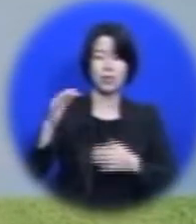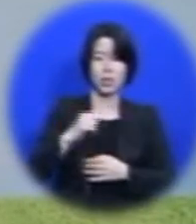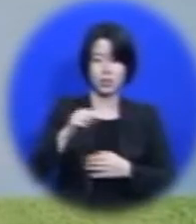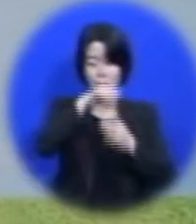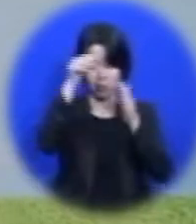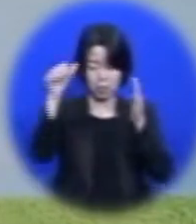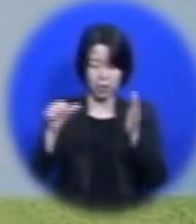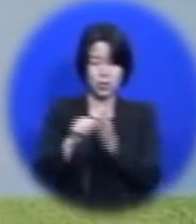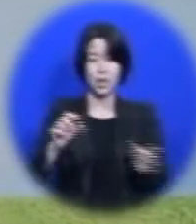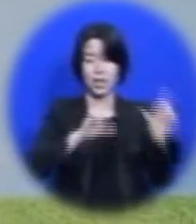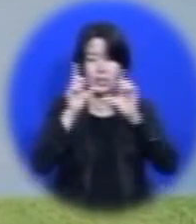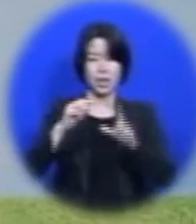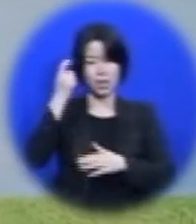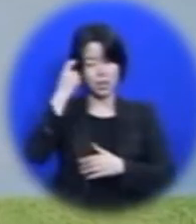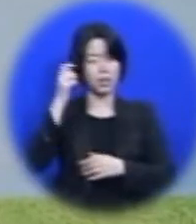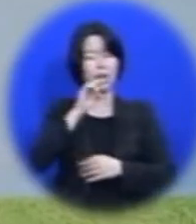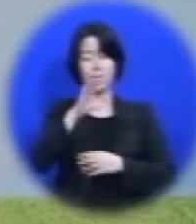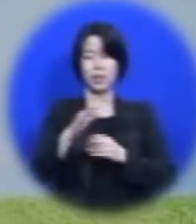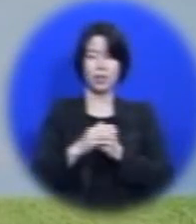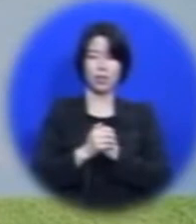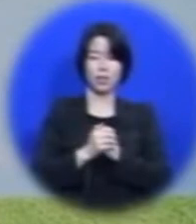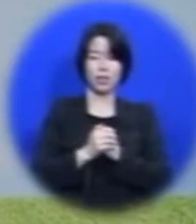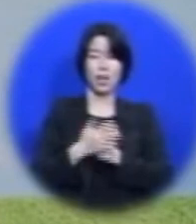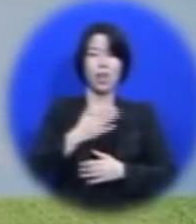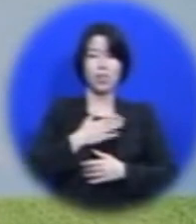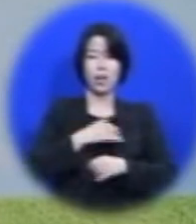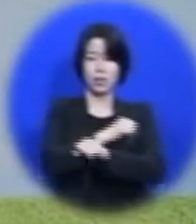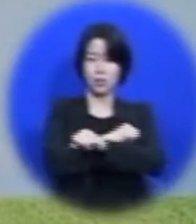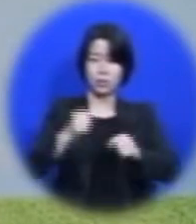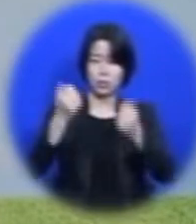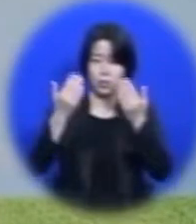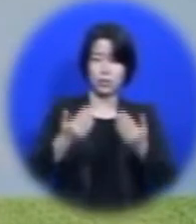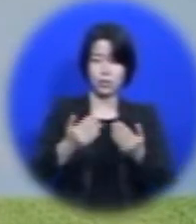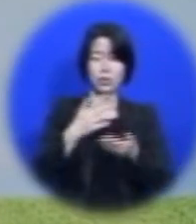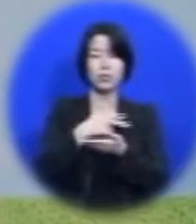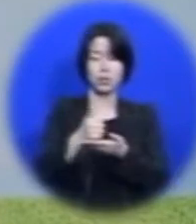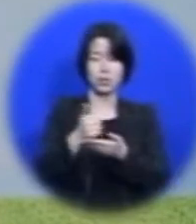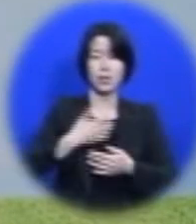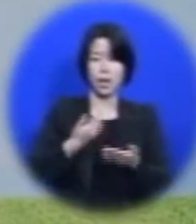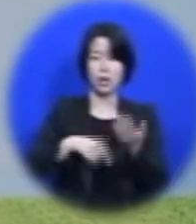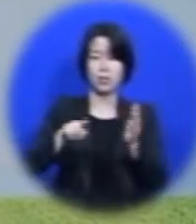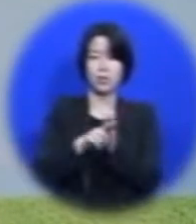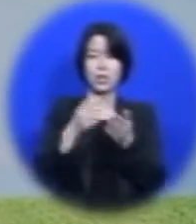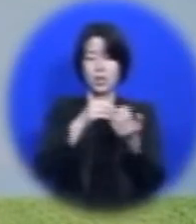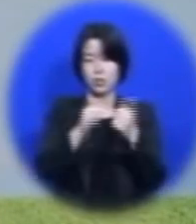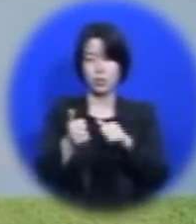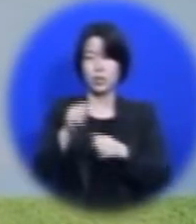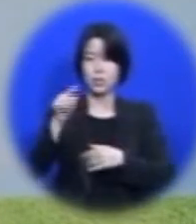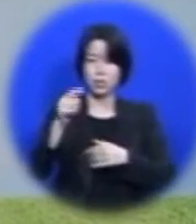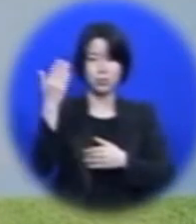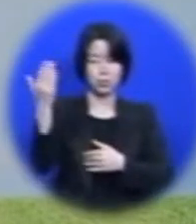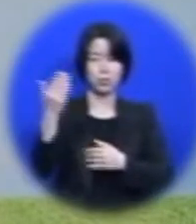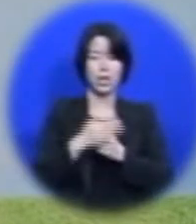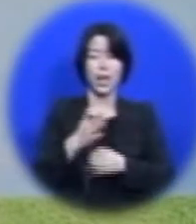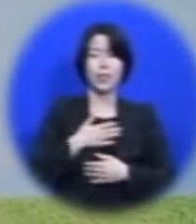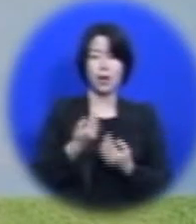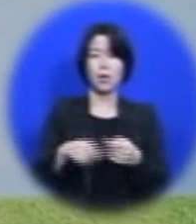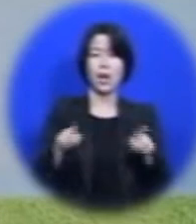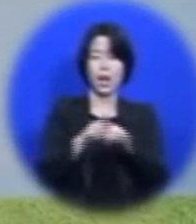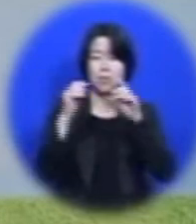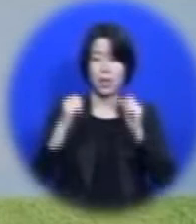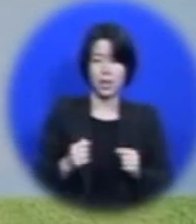살 생각하면 안 됩니다. 나를 용서하신 그 주님, 나 위에 죽으신 그 예수님, 그분이 나와 함께